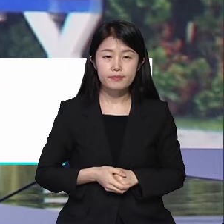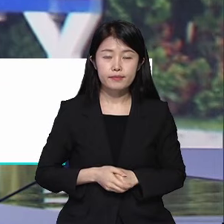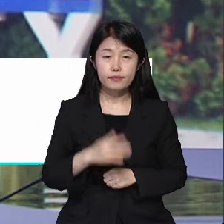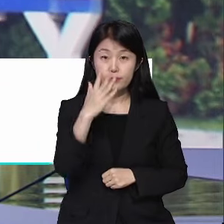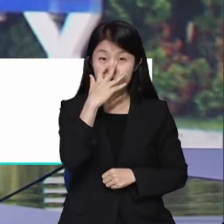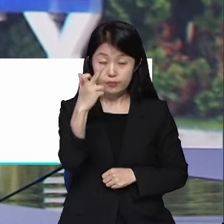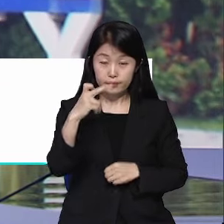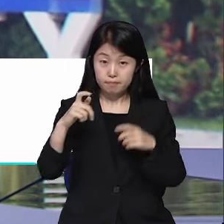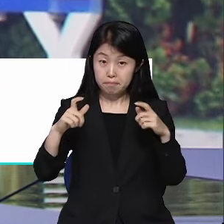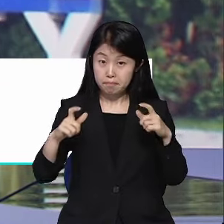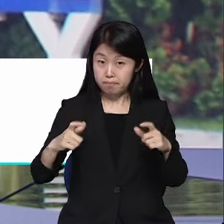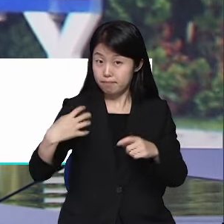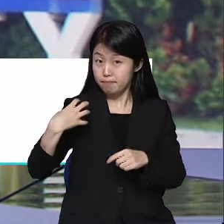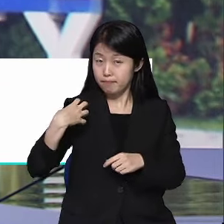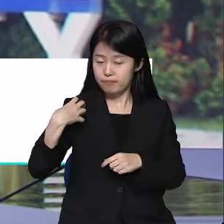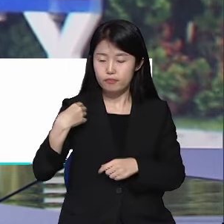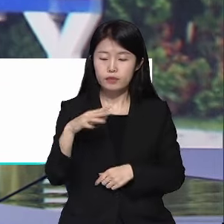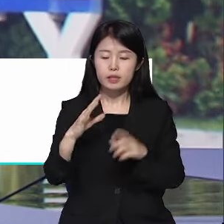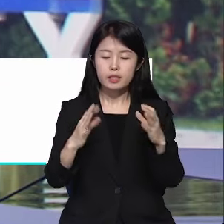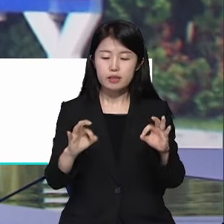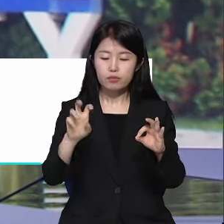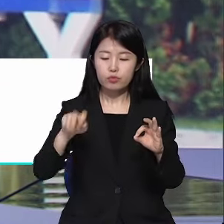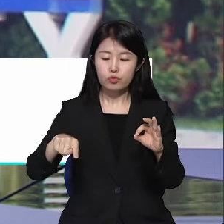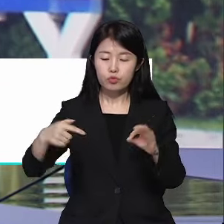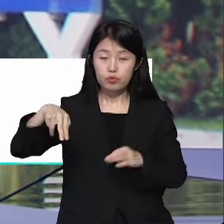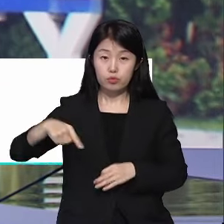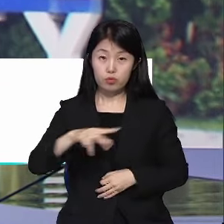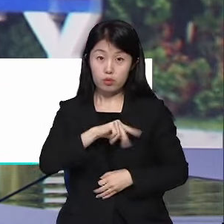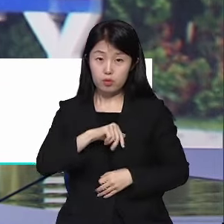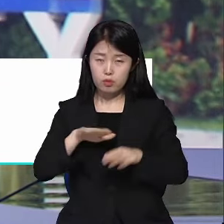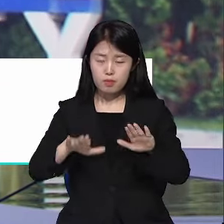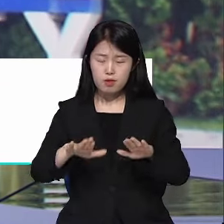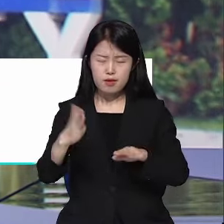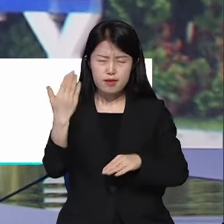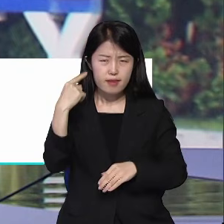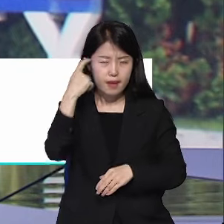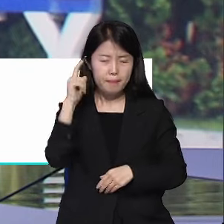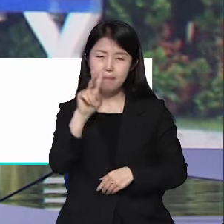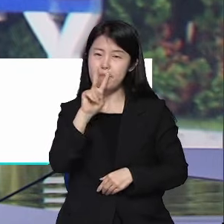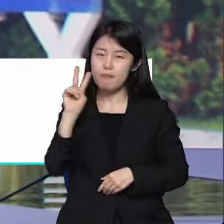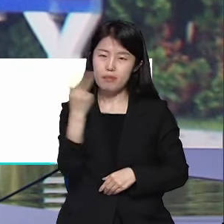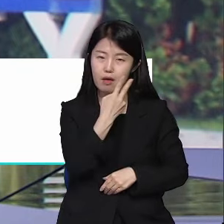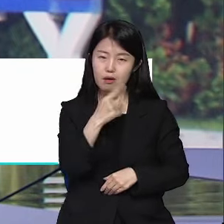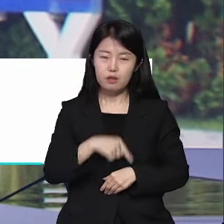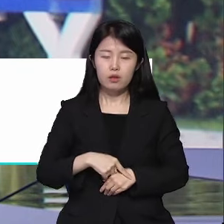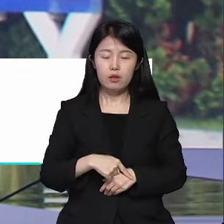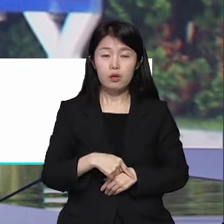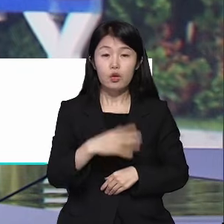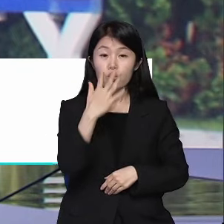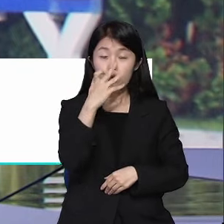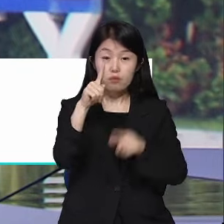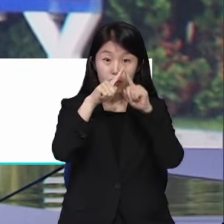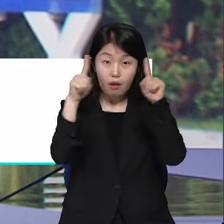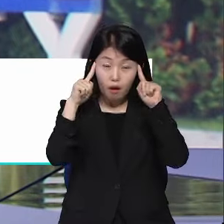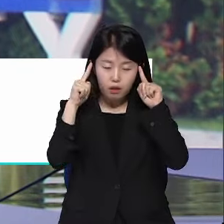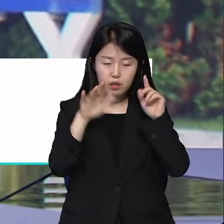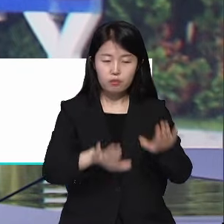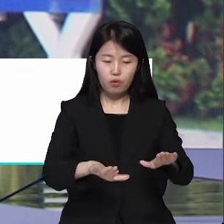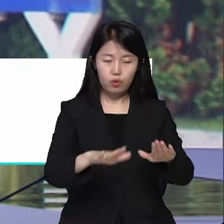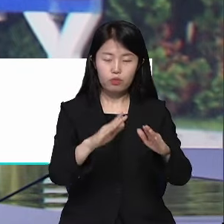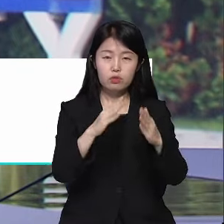순천이 지역구인 김문수 의원이 기존 입장을 바꿔 순천대에 전남도의 의대 공모에 참여할 것을 촉구하고